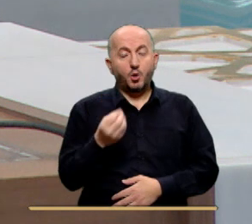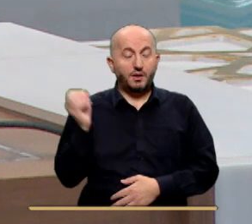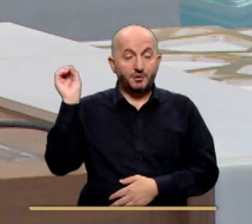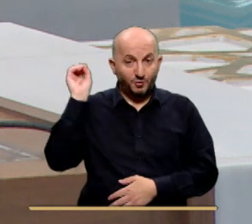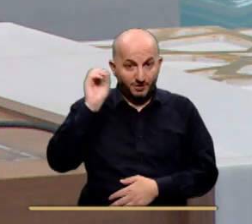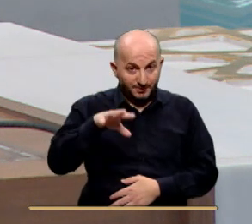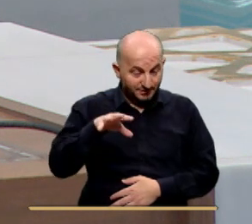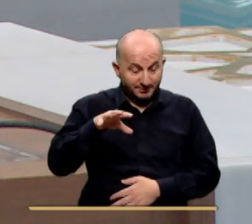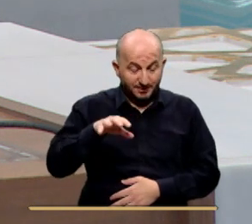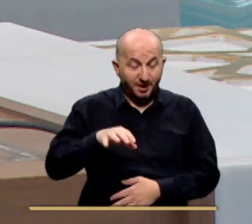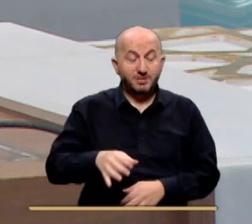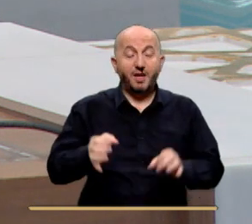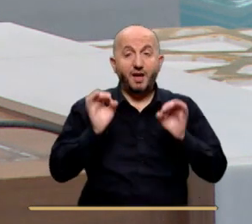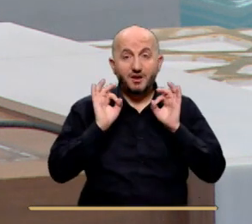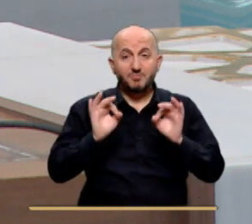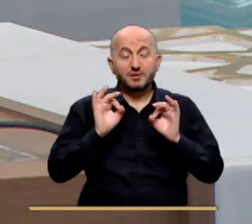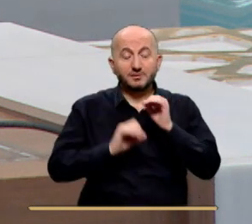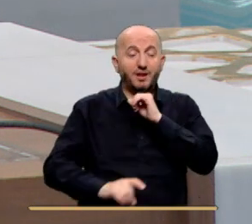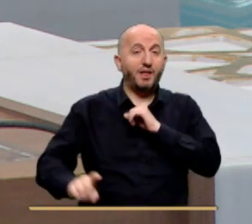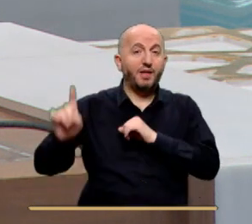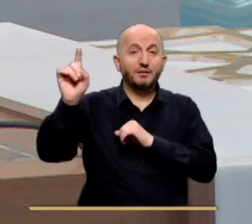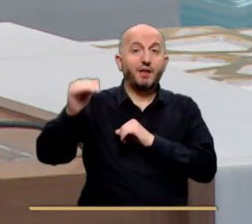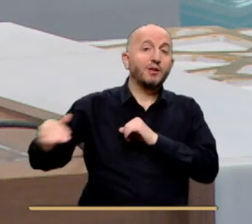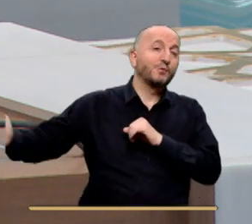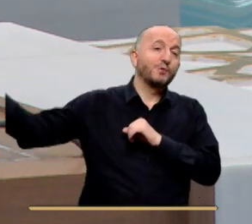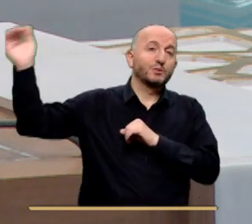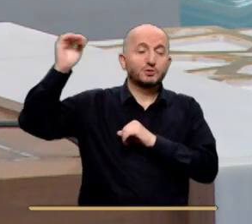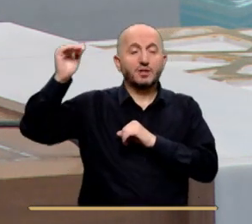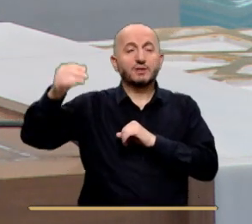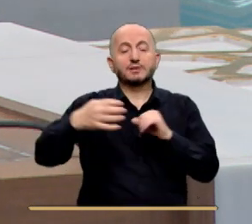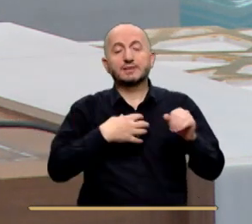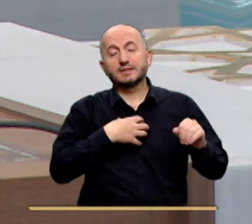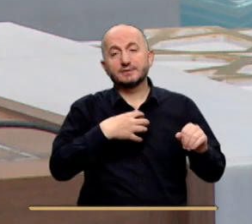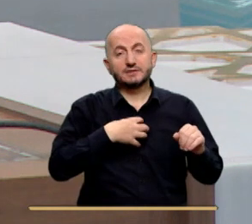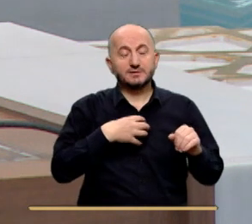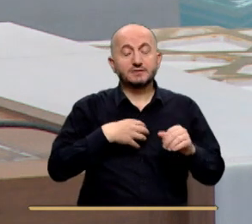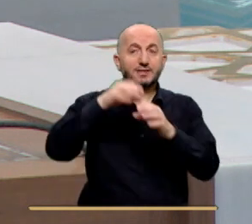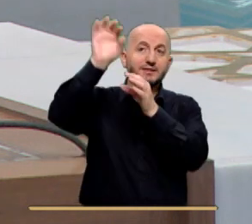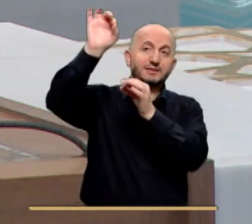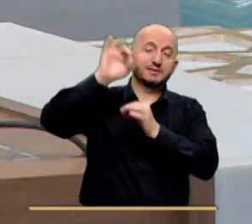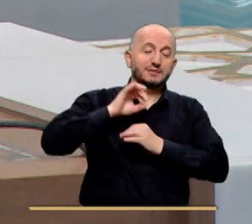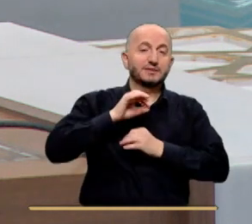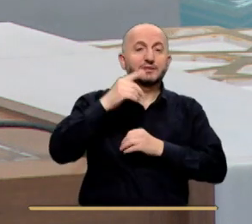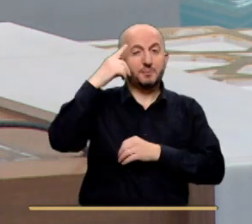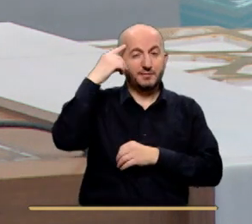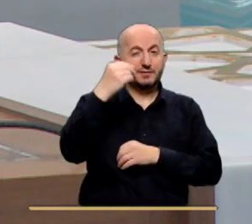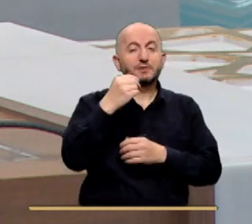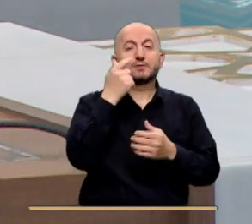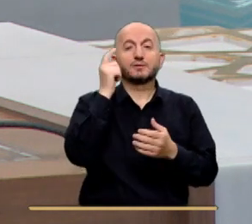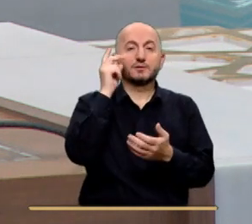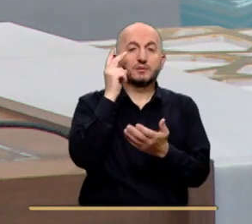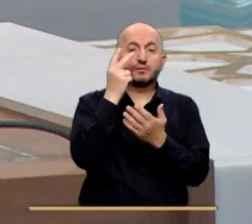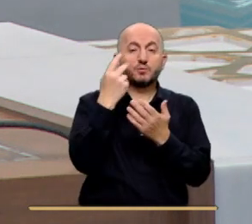gönderilirken elbette Allah-u Zülcelal'in kendisine indirdiği, bildirdiği hükümleri